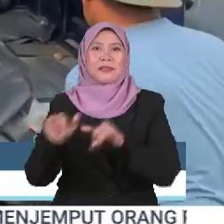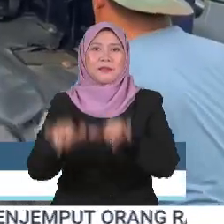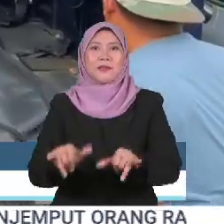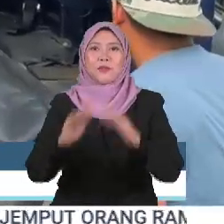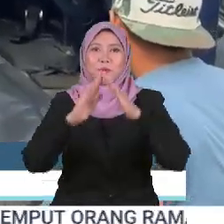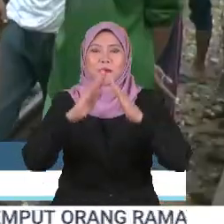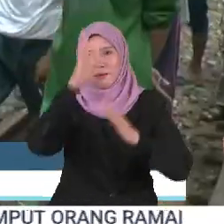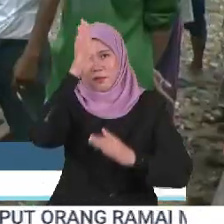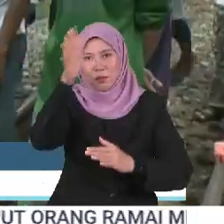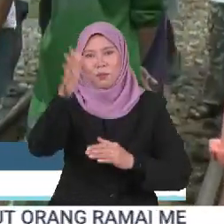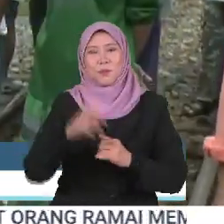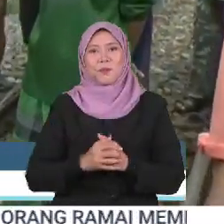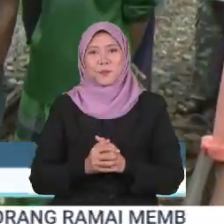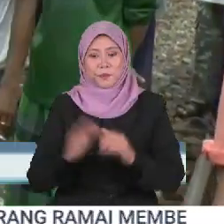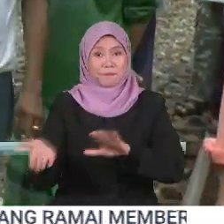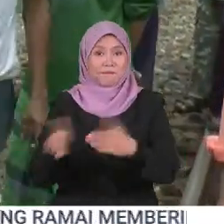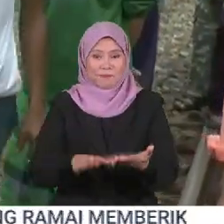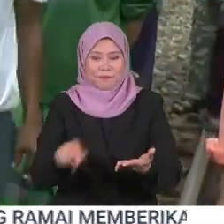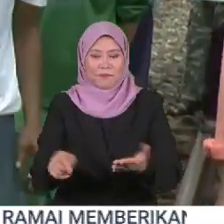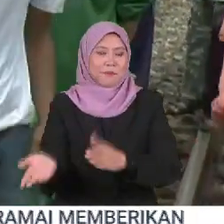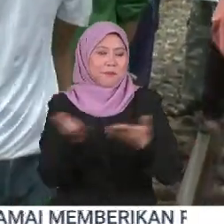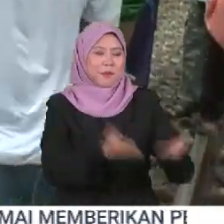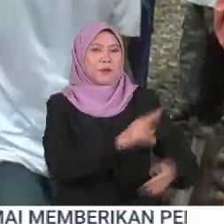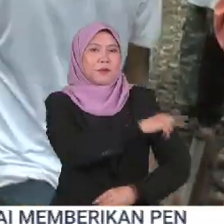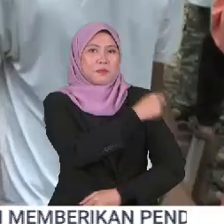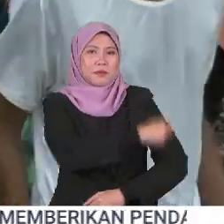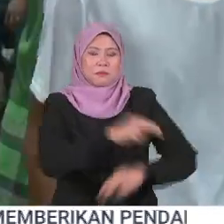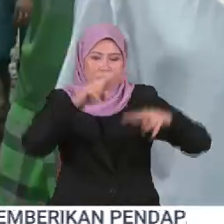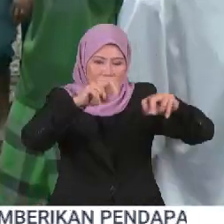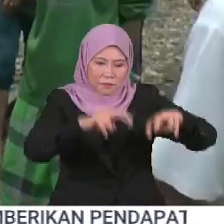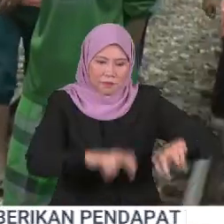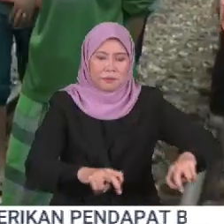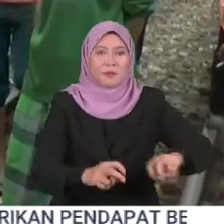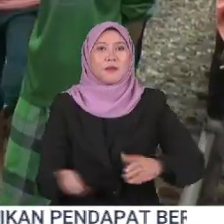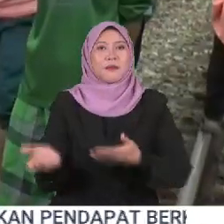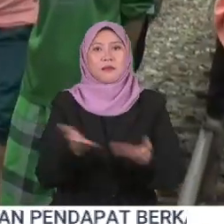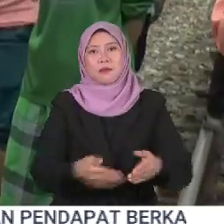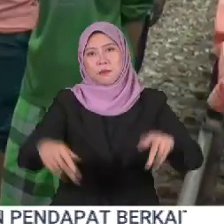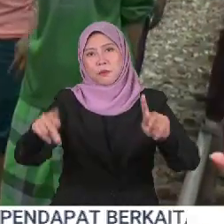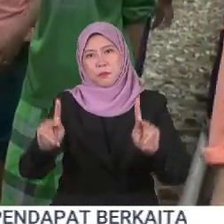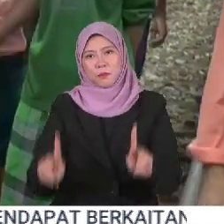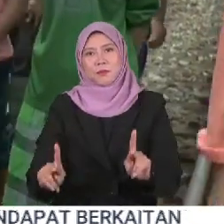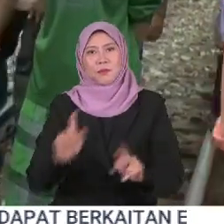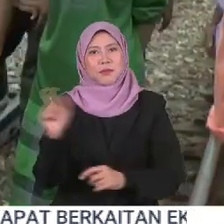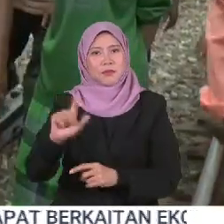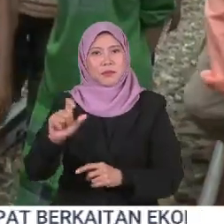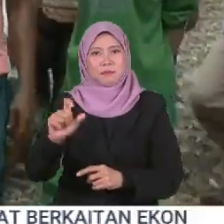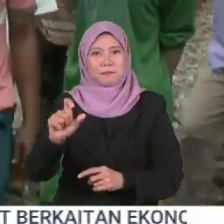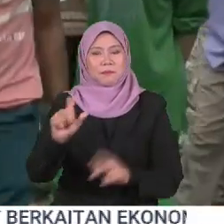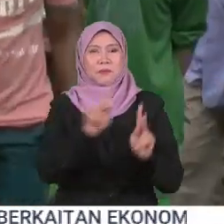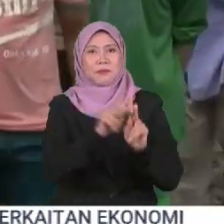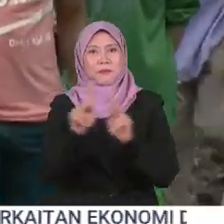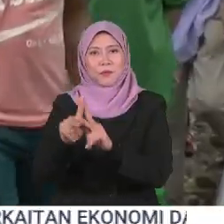berkenaan. Jenazah dibawa ke Hospital Pasir Mas untuk dibedah siasat dan akan dikebumikan di Tanah Perkuburan Islam Jengal